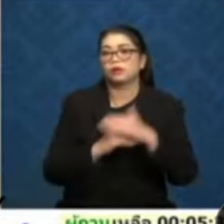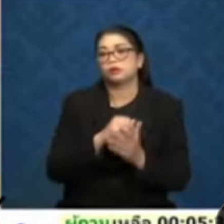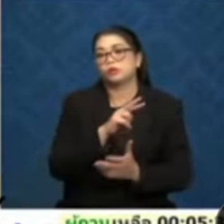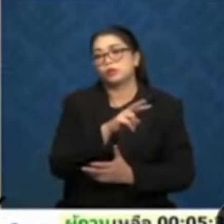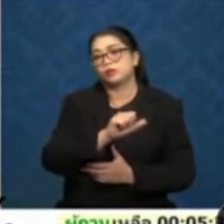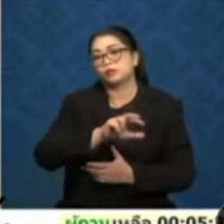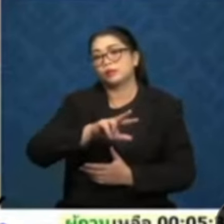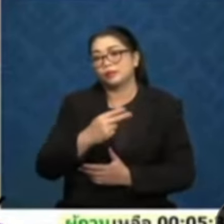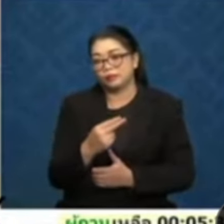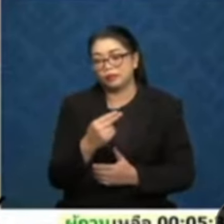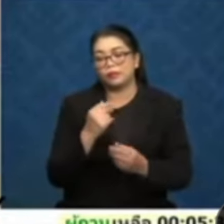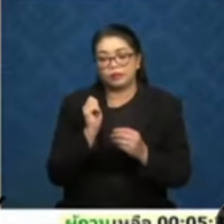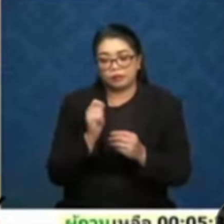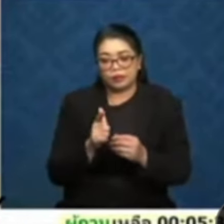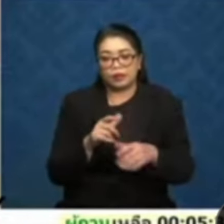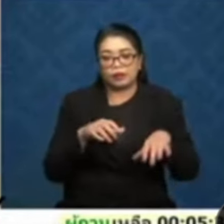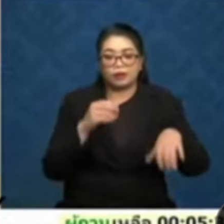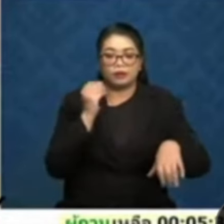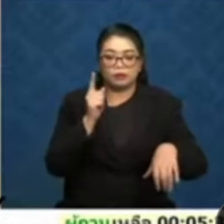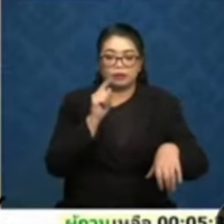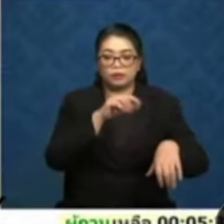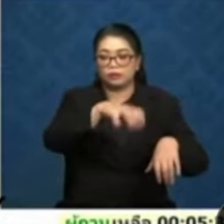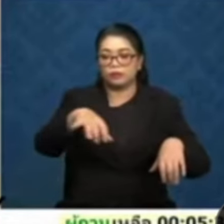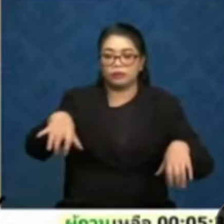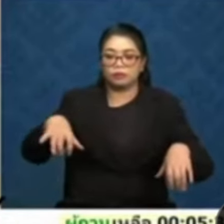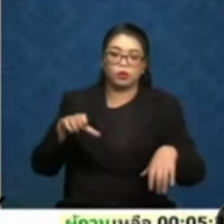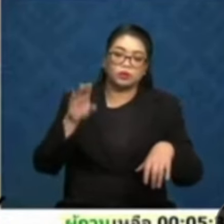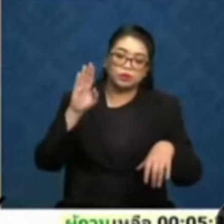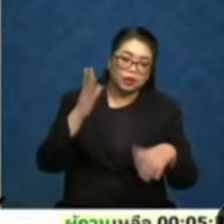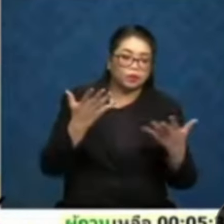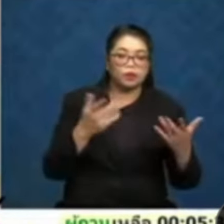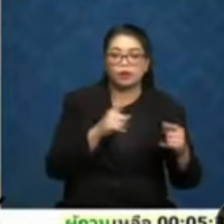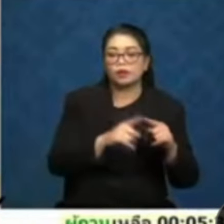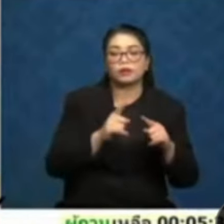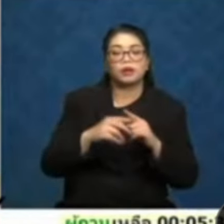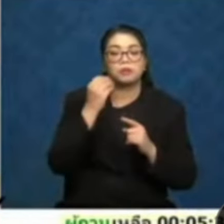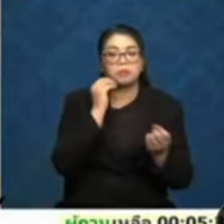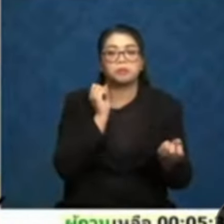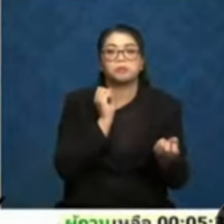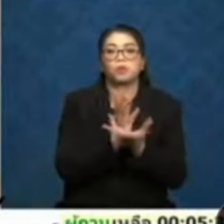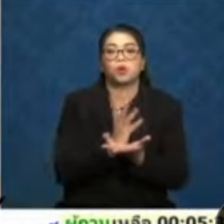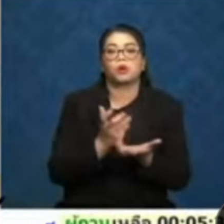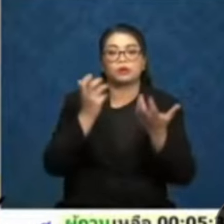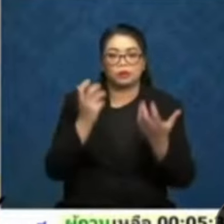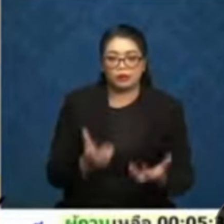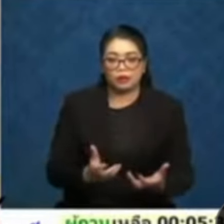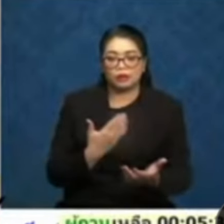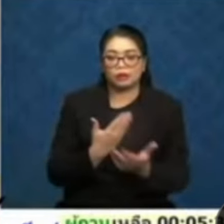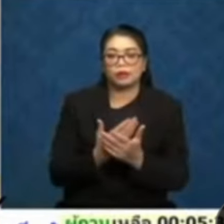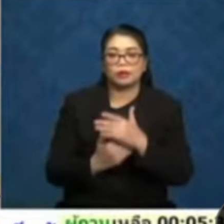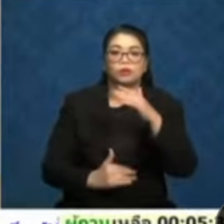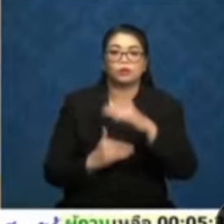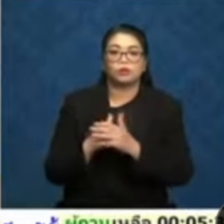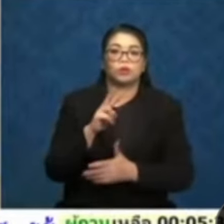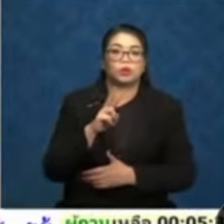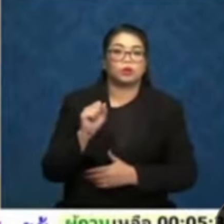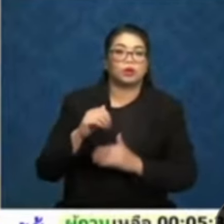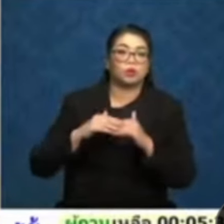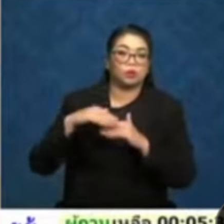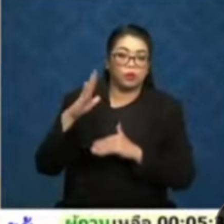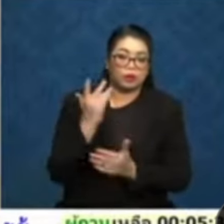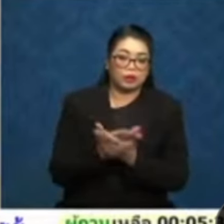สามารถที่จะเอ่อดำเนินการได้ทันทีเช่นเดียวกันและอย่างที่เอ่อในส่วนคำถามข้อต่อไปหลังจากนี้ที่